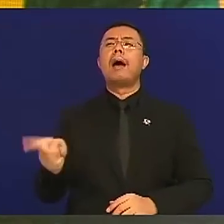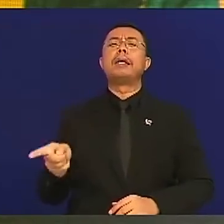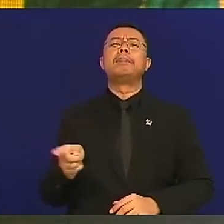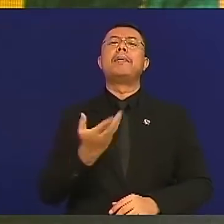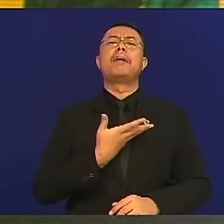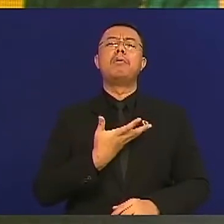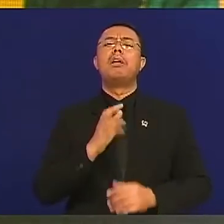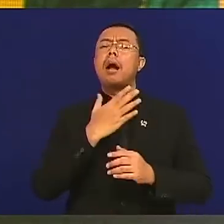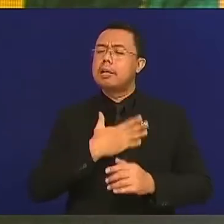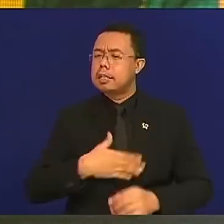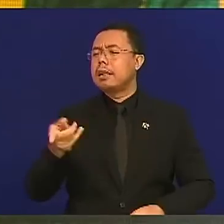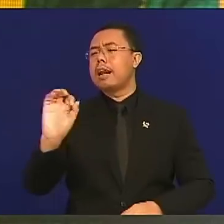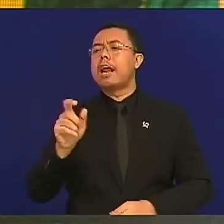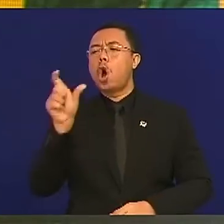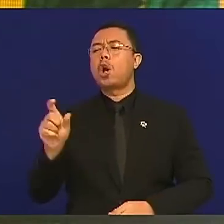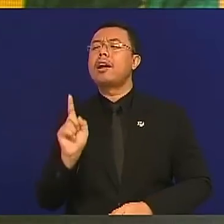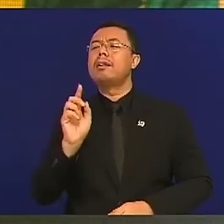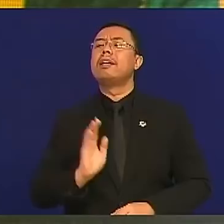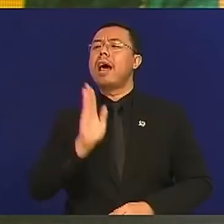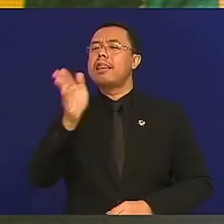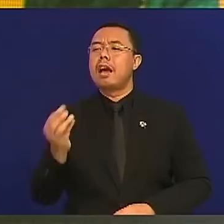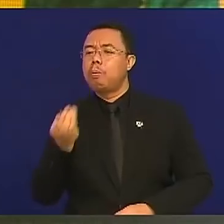kamu? Kasihan dia gak ada yang belanja.